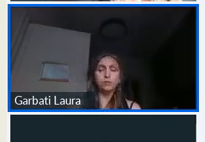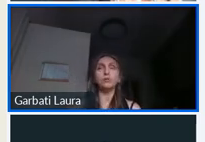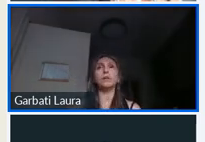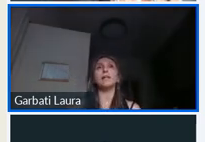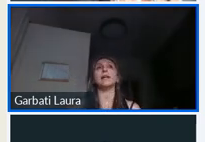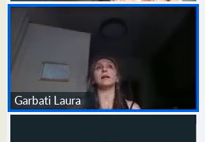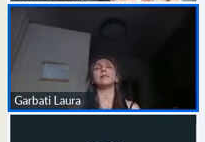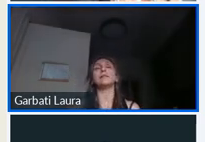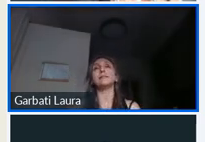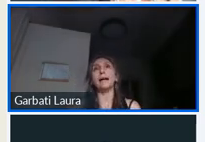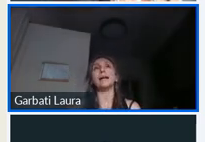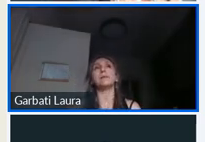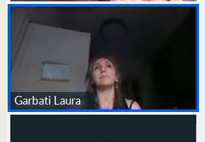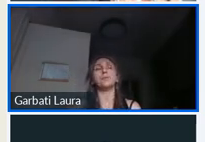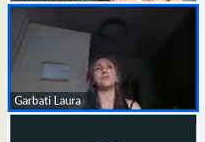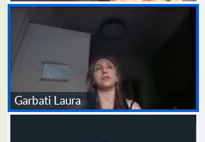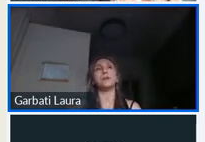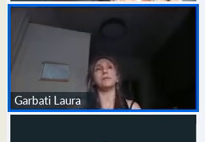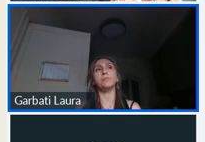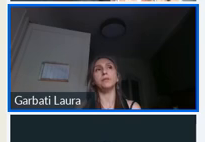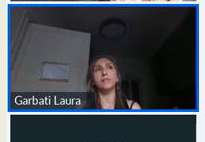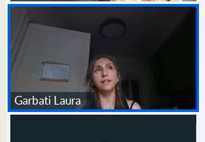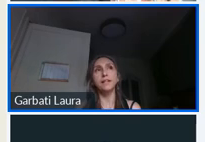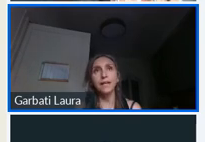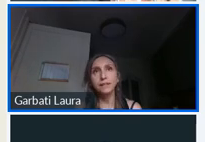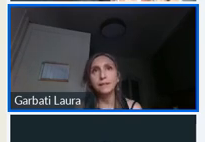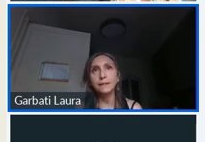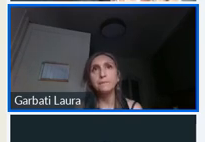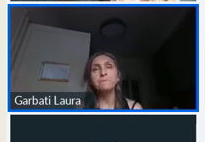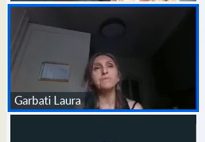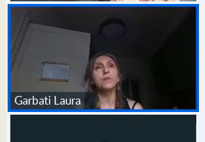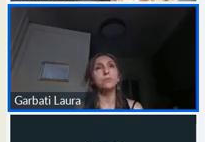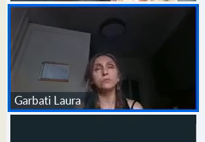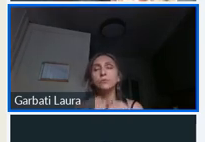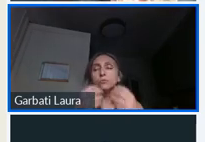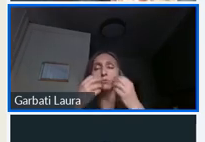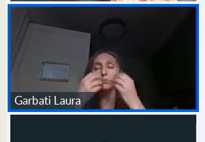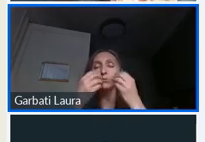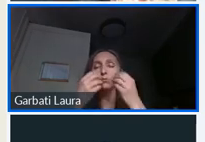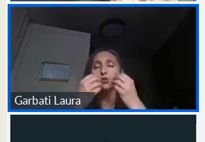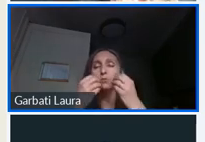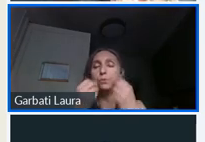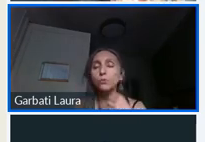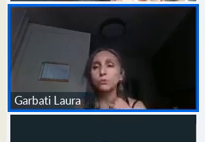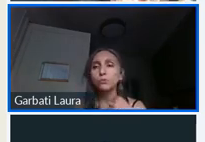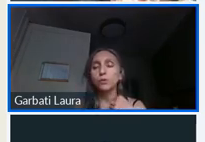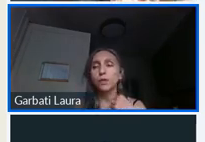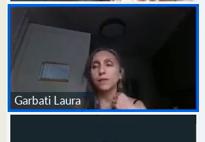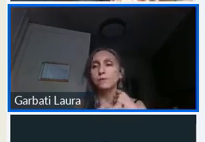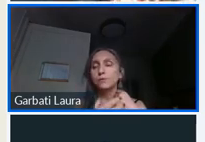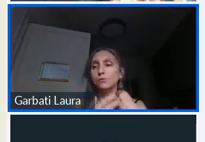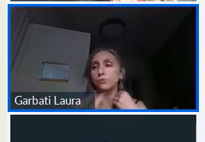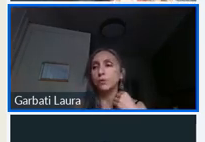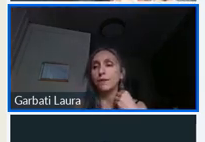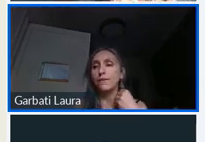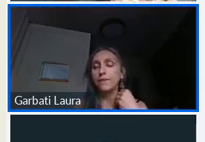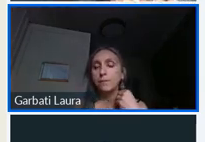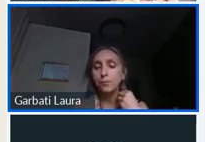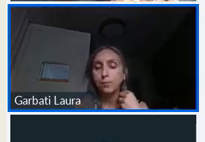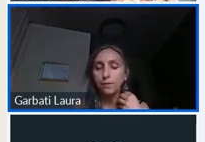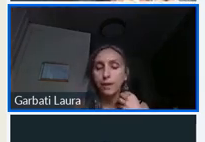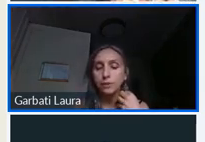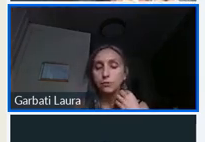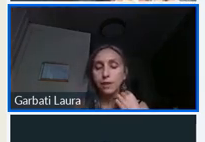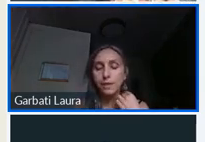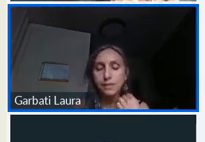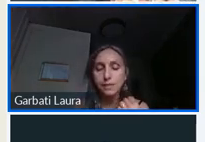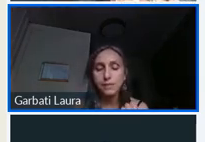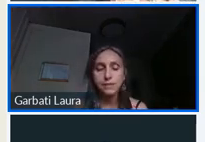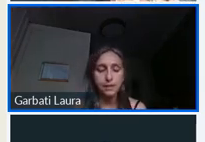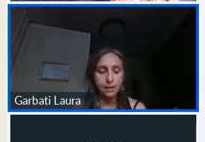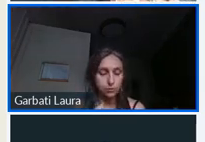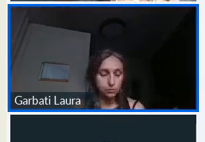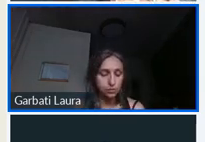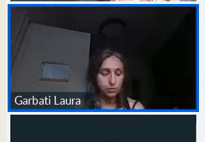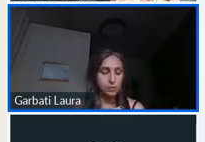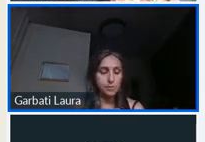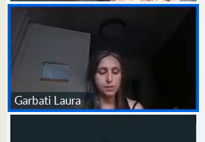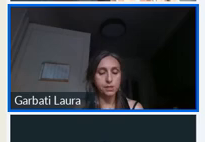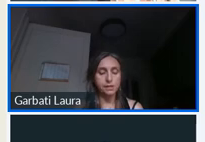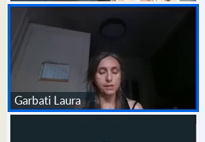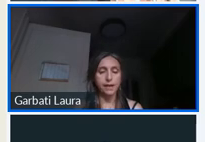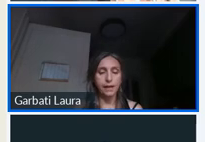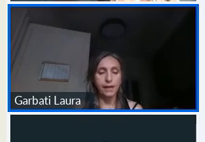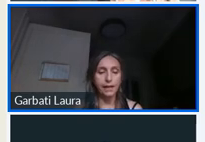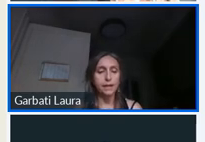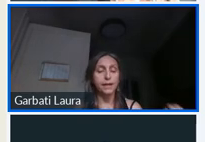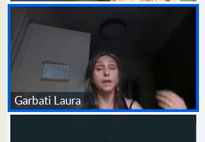sempre, una tollerabilità che mi piacerebbe portare avanti, uno spunto che, su cui avevamo provato a insistere,